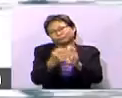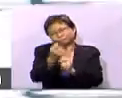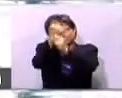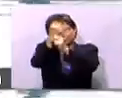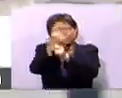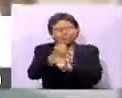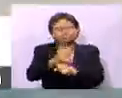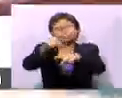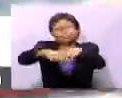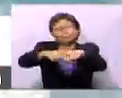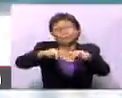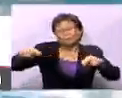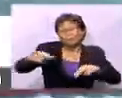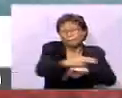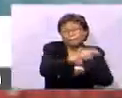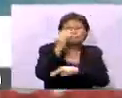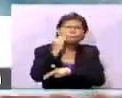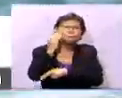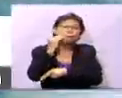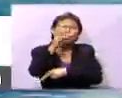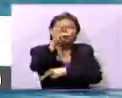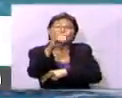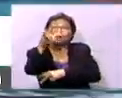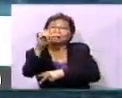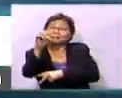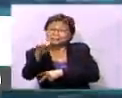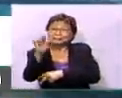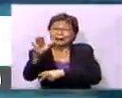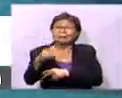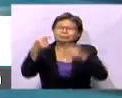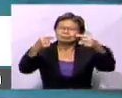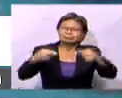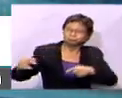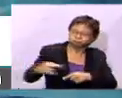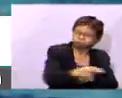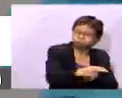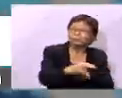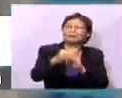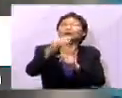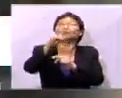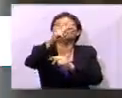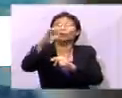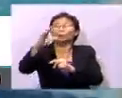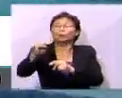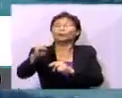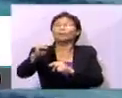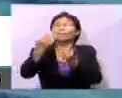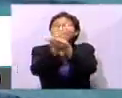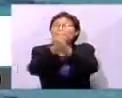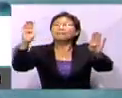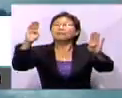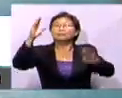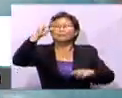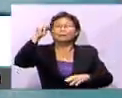sandaran diletakkan kepada perenang berpengalaman Wilson Sim yang akan beraksi dalam acara 200 meter gaya bebas